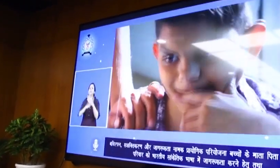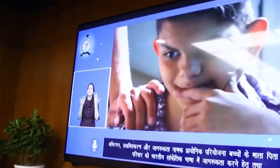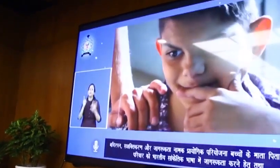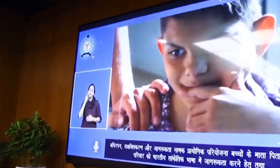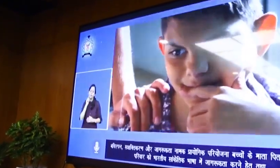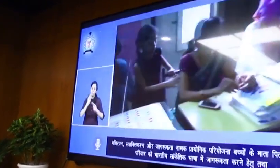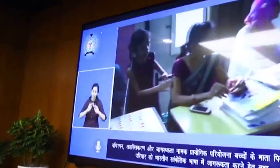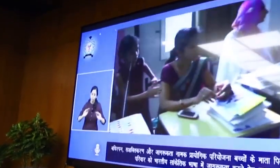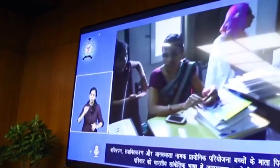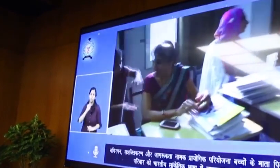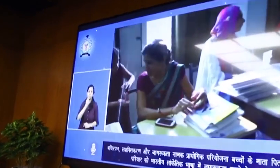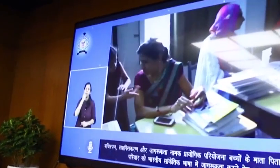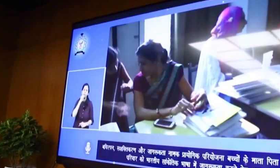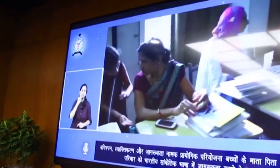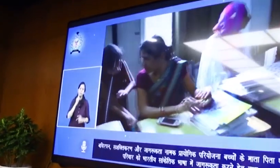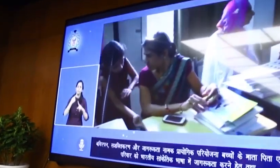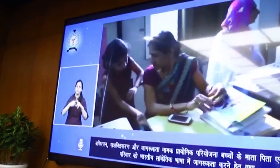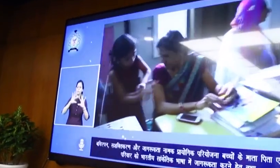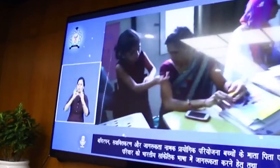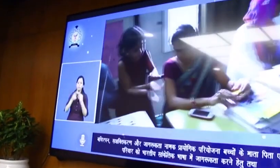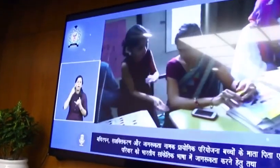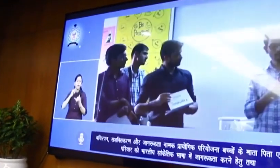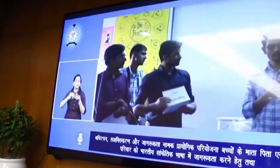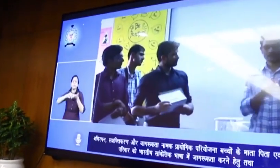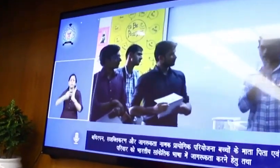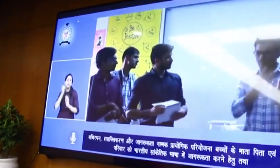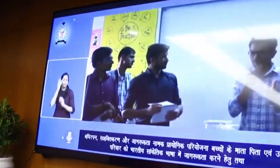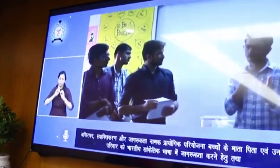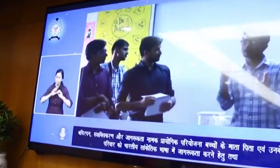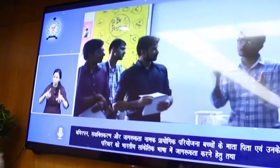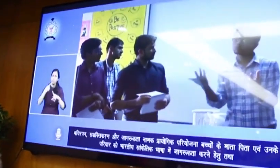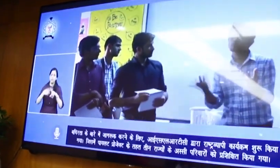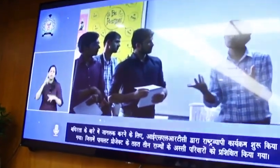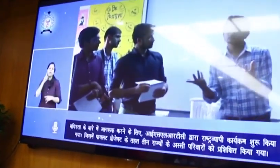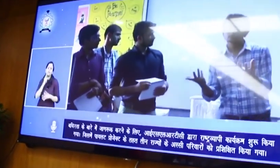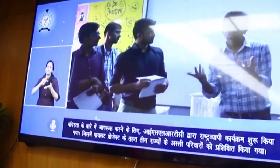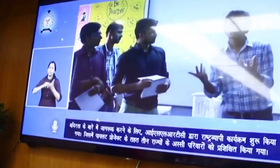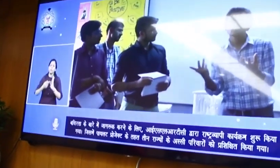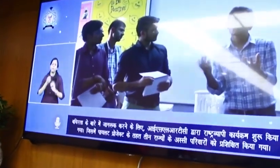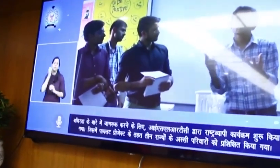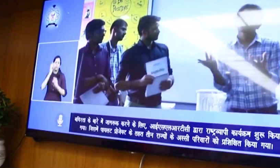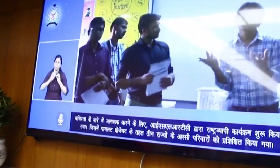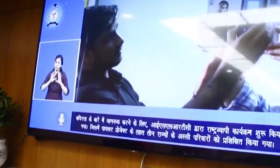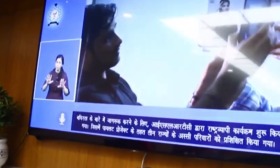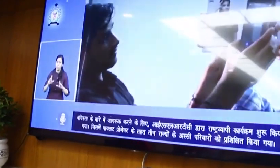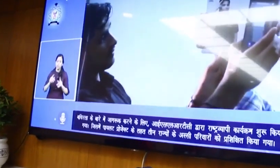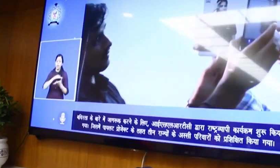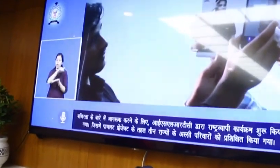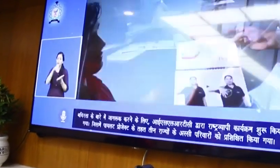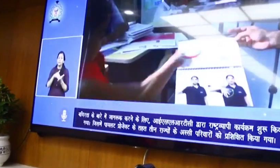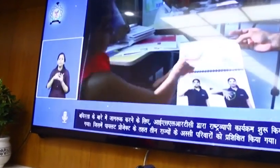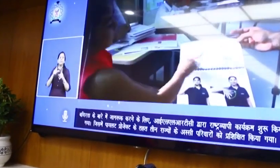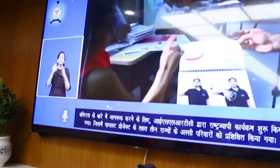माता पिता एवं उनके परिवार को भारतीय सांकेतिक भाषा में जागरूक करने हेतु तथा बधिरता के बारे में जागरूक करने के